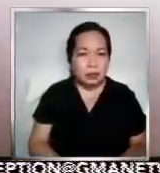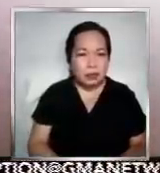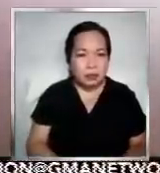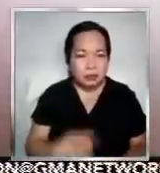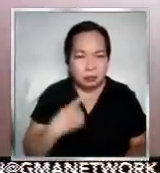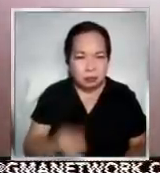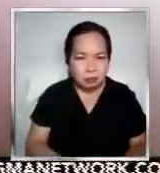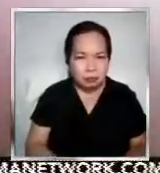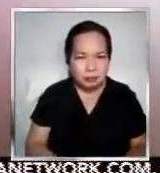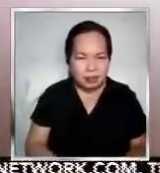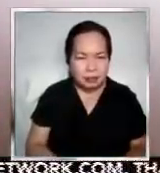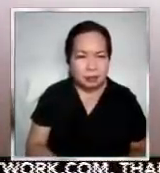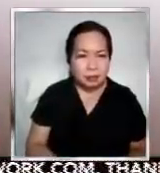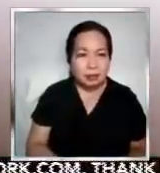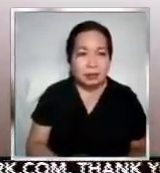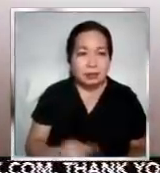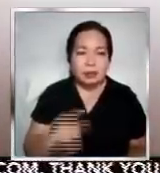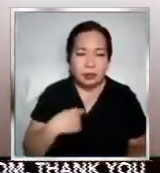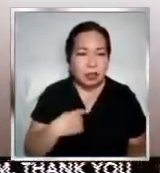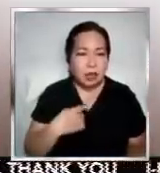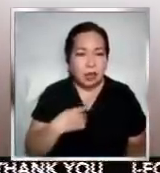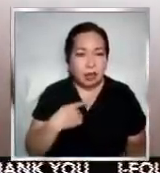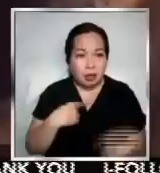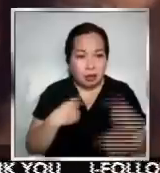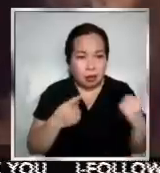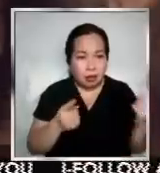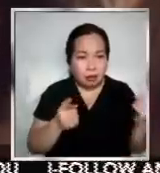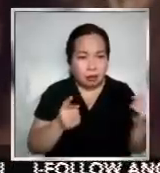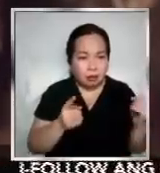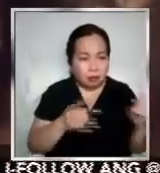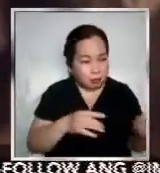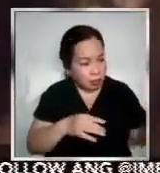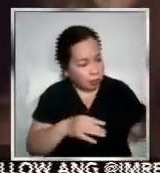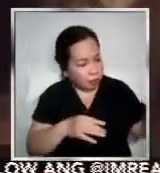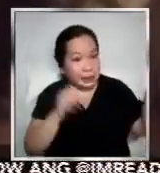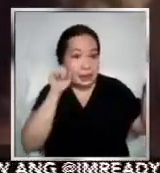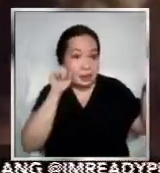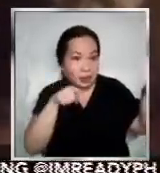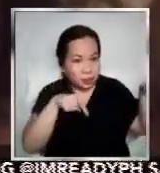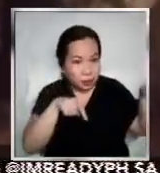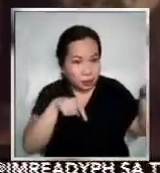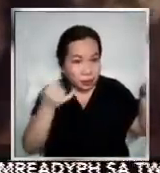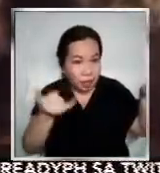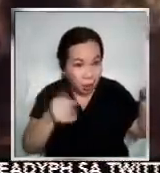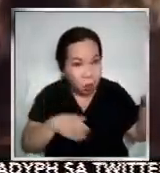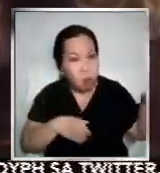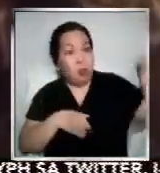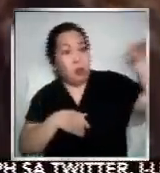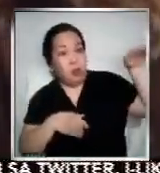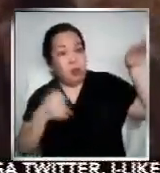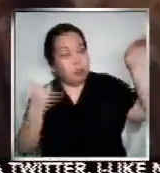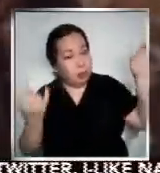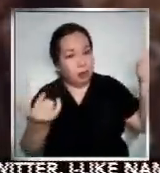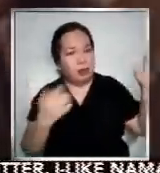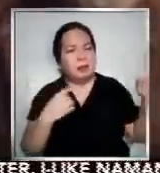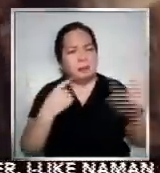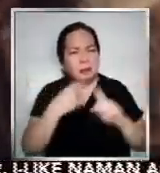So that's how big my little sister is now. Sinabayan nila yan ng taimtim na pagdarasal.